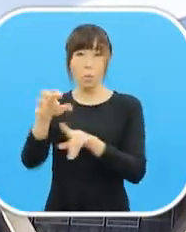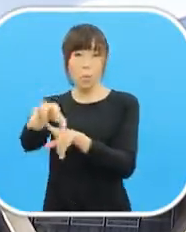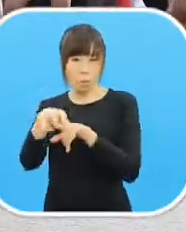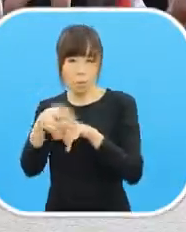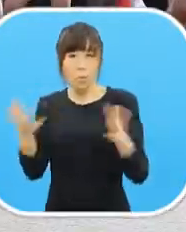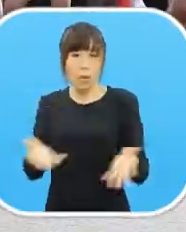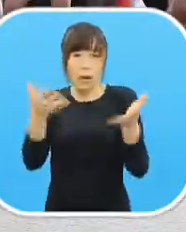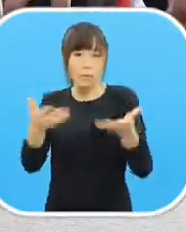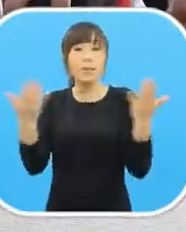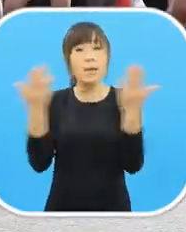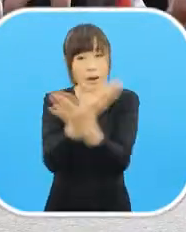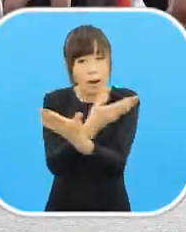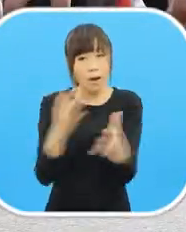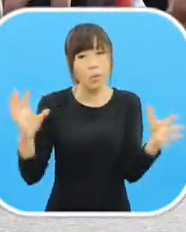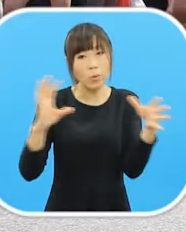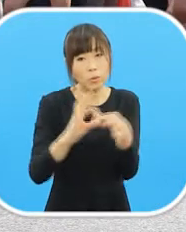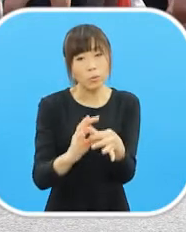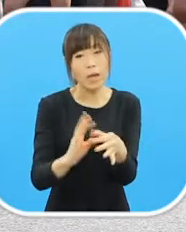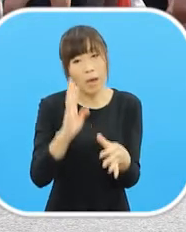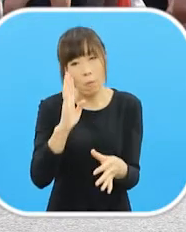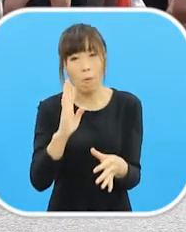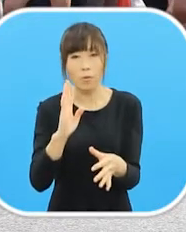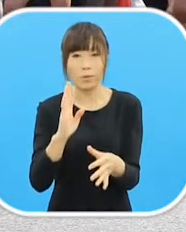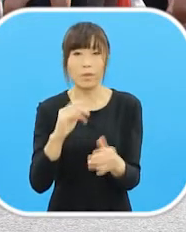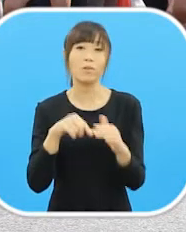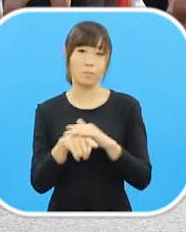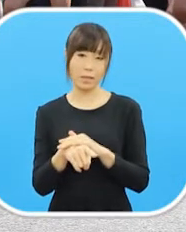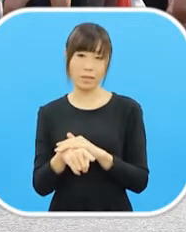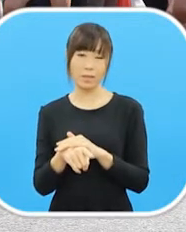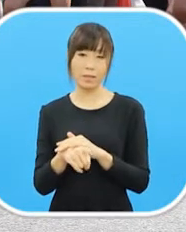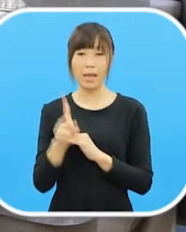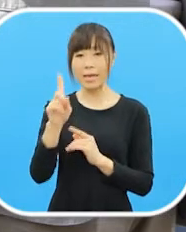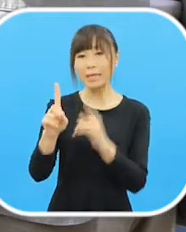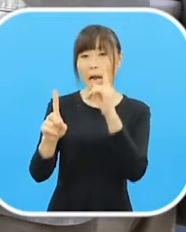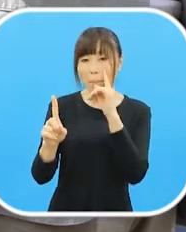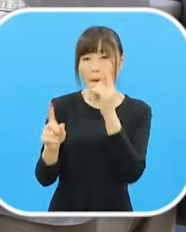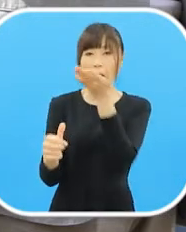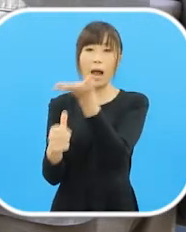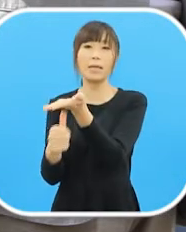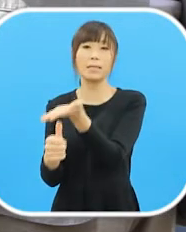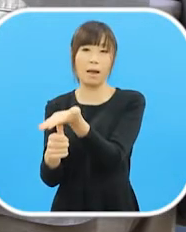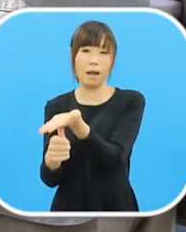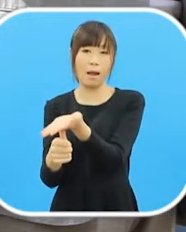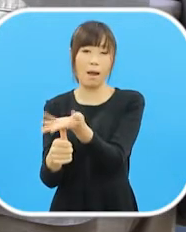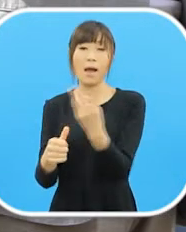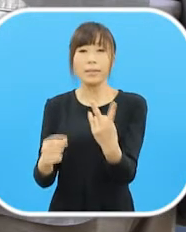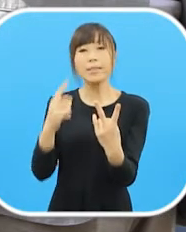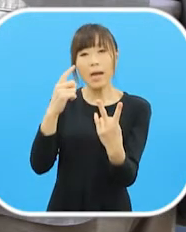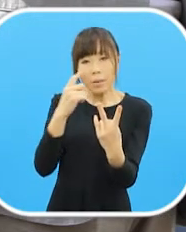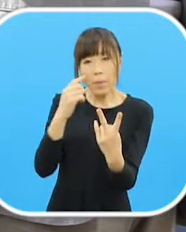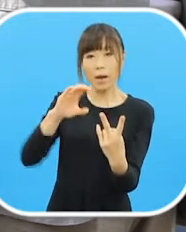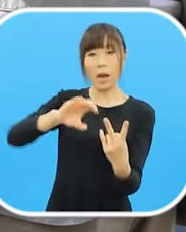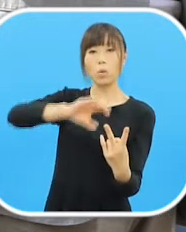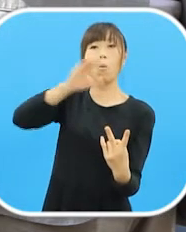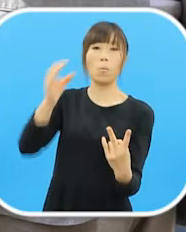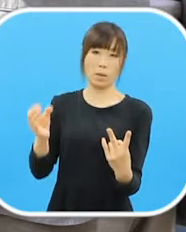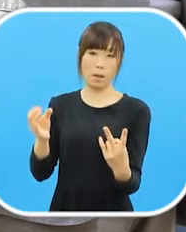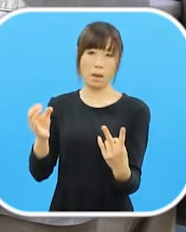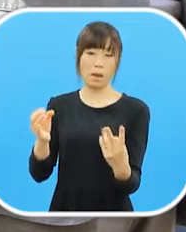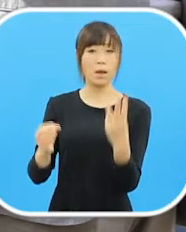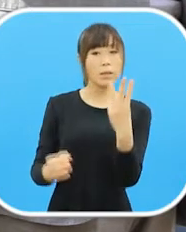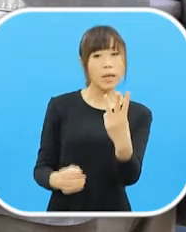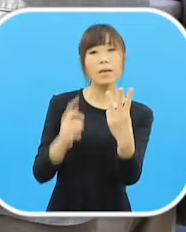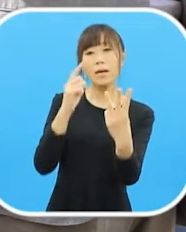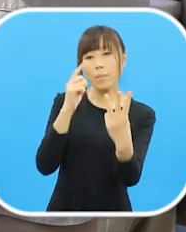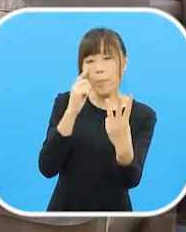で、まあ1年目が秋田、2年目がね横手で、3年目が大館、